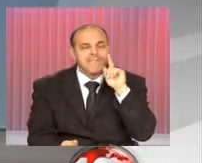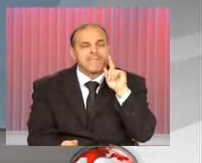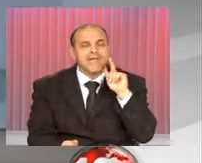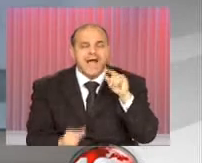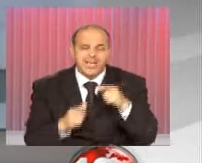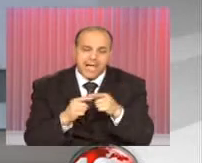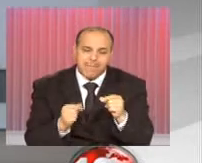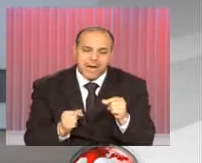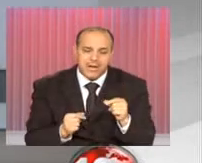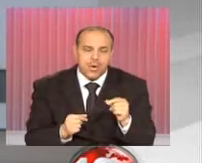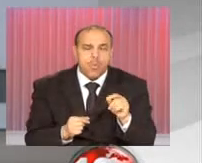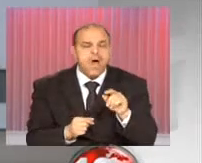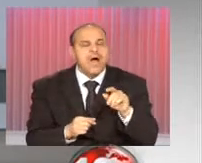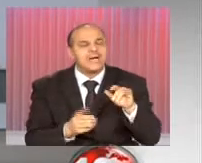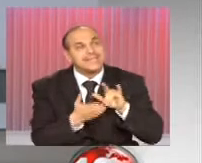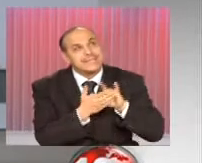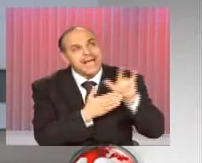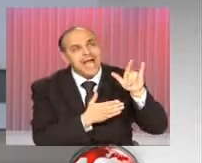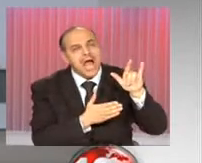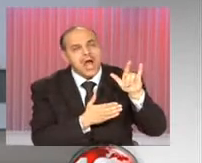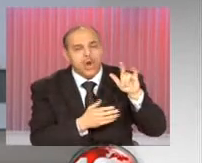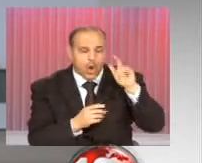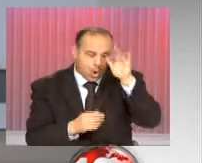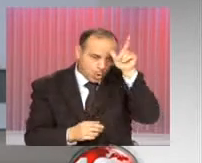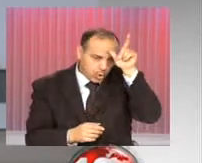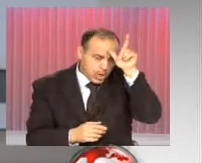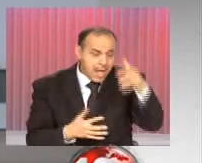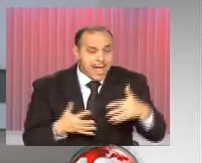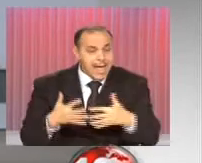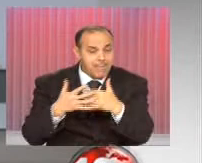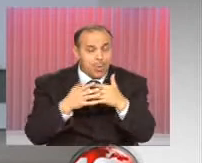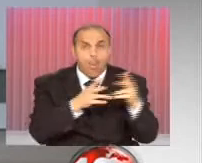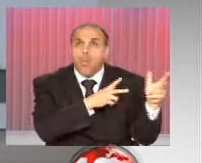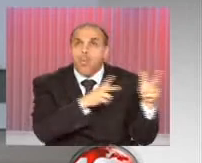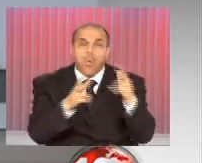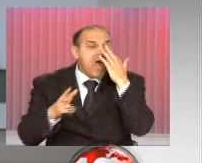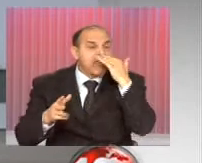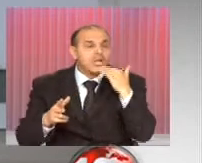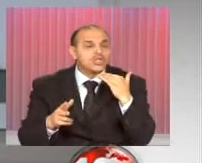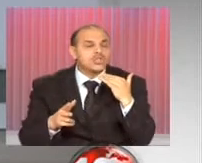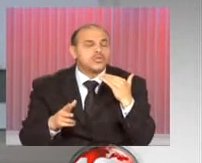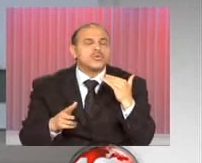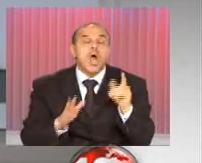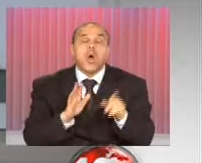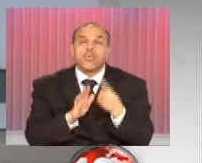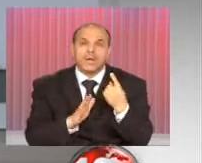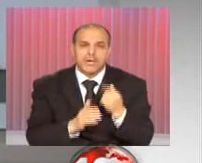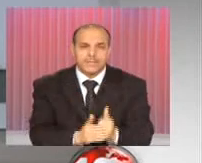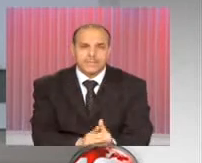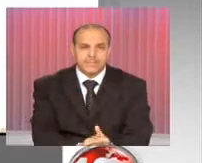على حياة الطيار الأردني، فيما تواجه الولايات المتحدة عاصفة ثلجية غير مسبوقة.